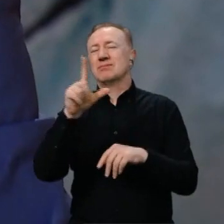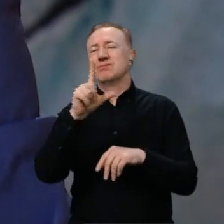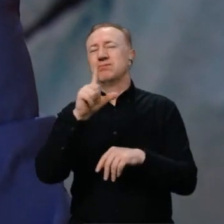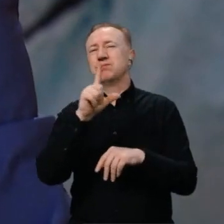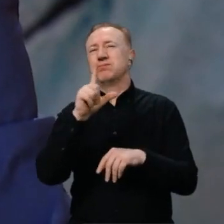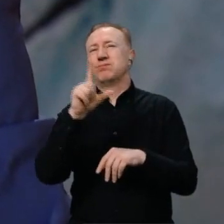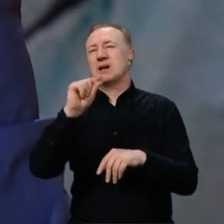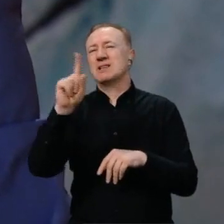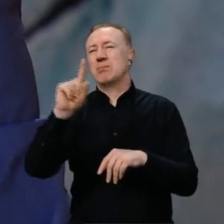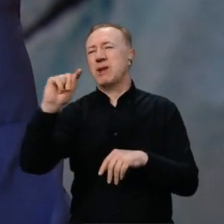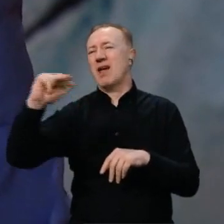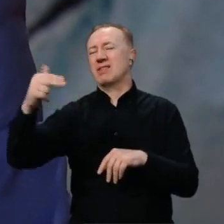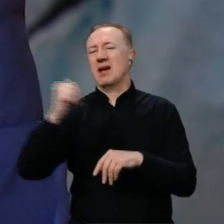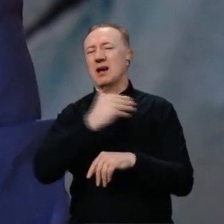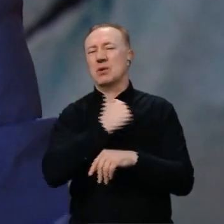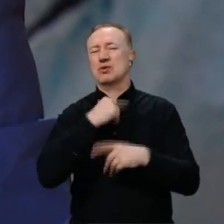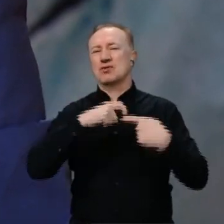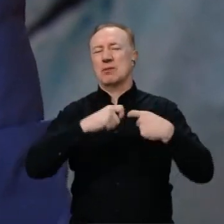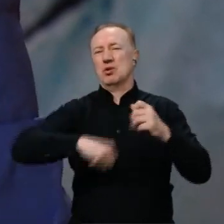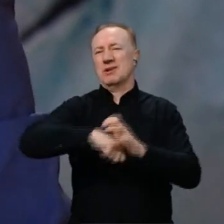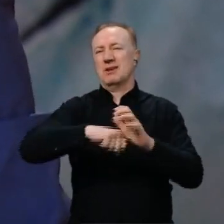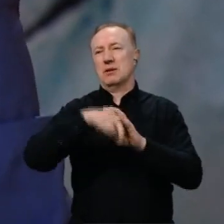i prezesa, bo poprzedni prezes